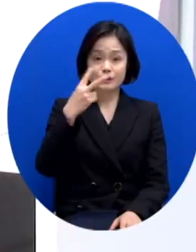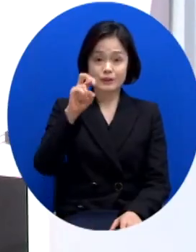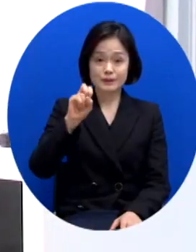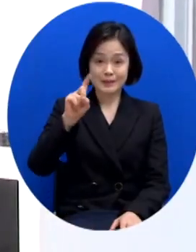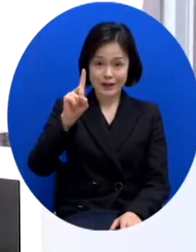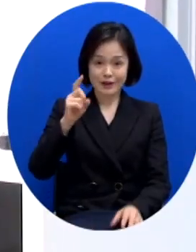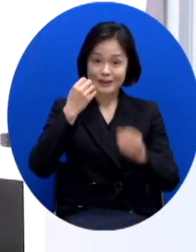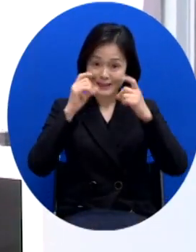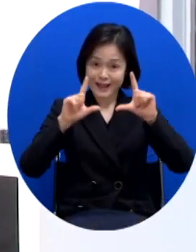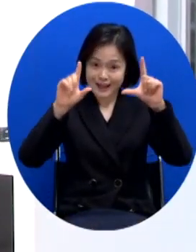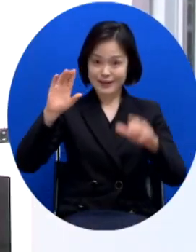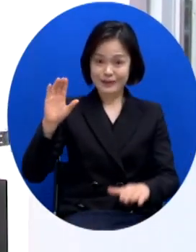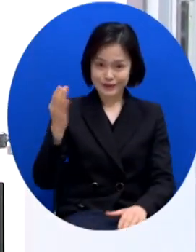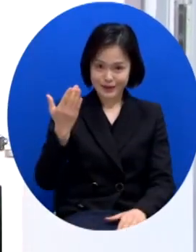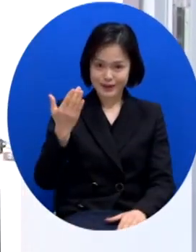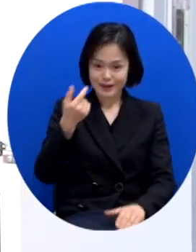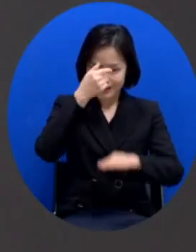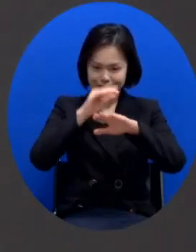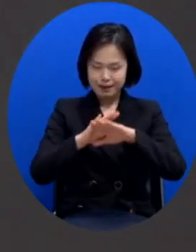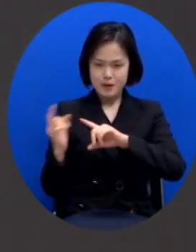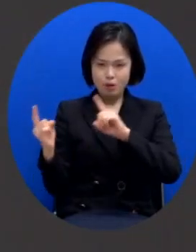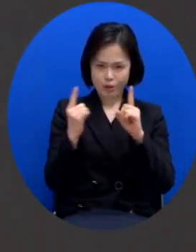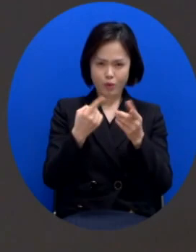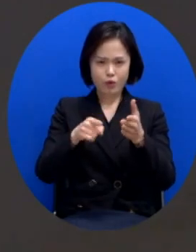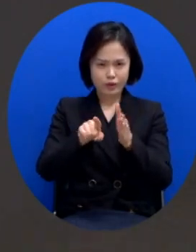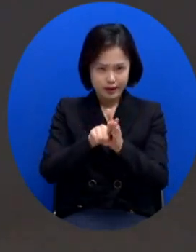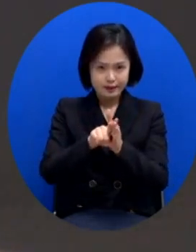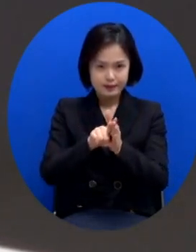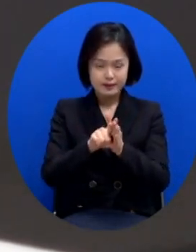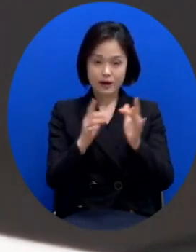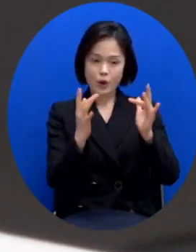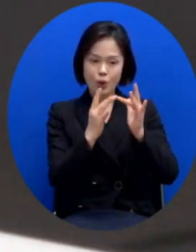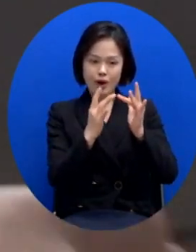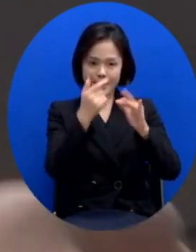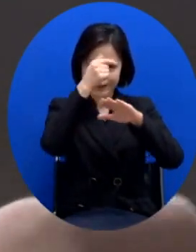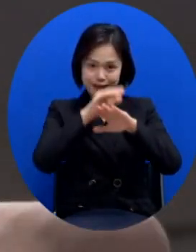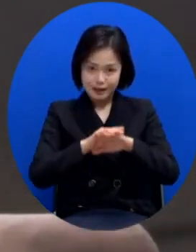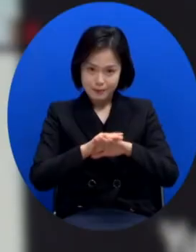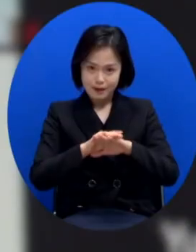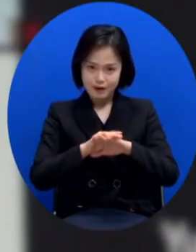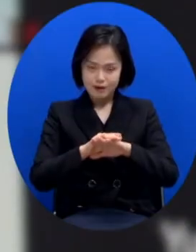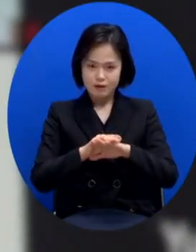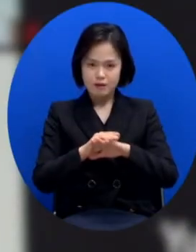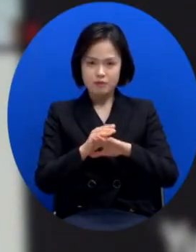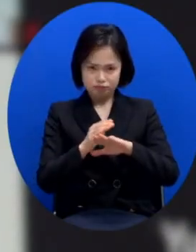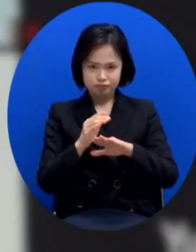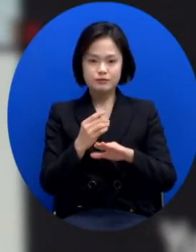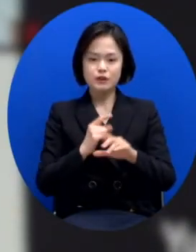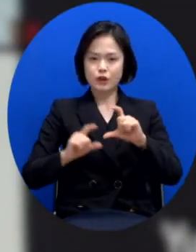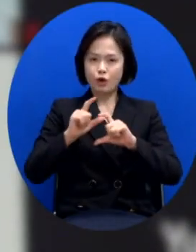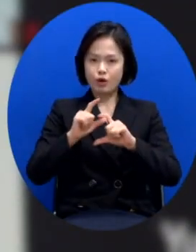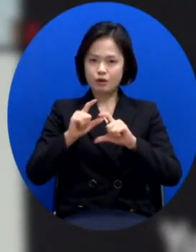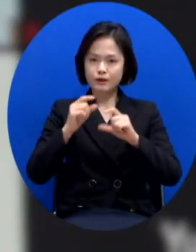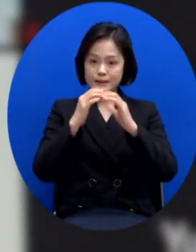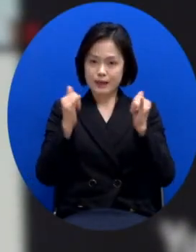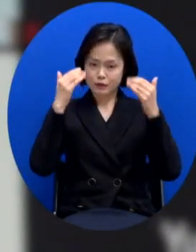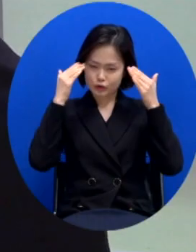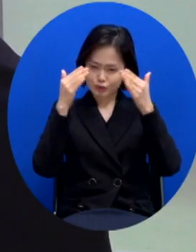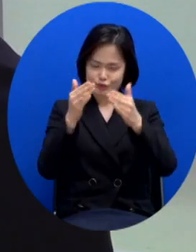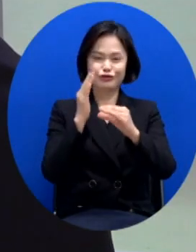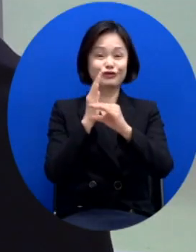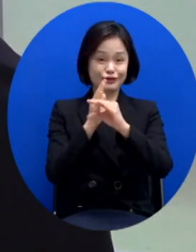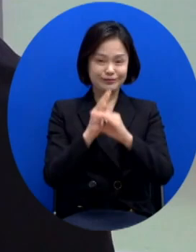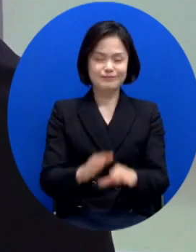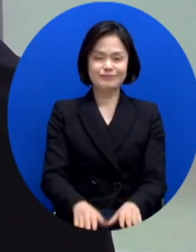사회의 온전한 예배 회복을 이루어 가기 위한 도구로 교회에 온 라인 사역이 더 주목받고 있습니다 cts 뉴스